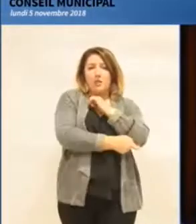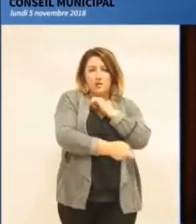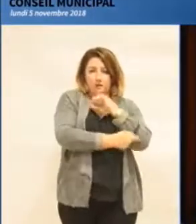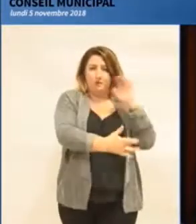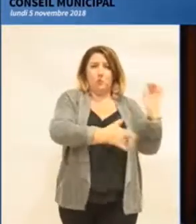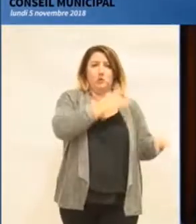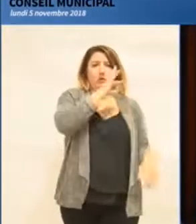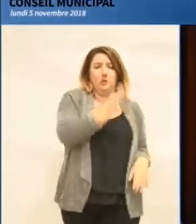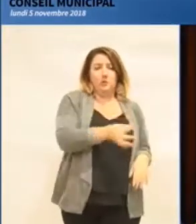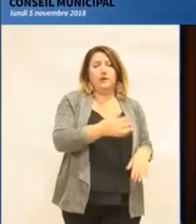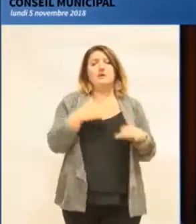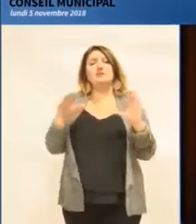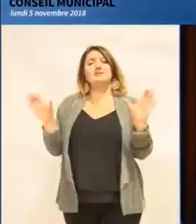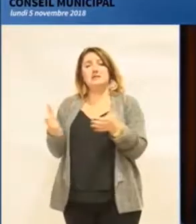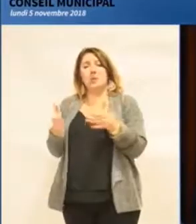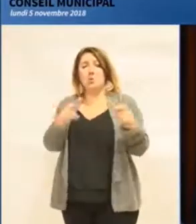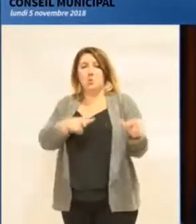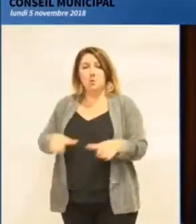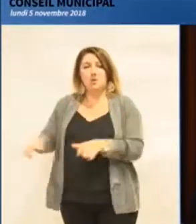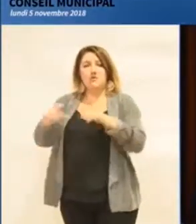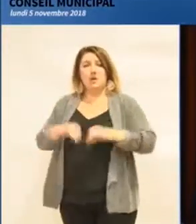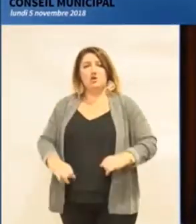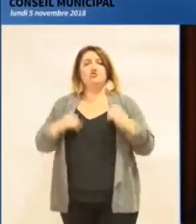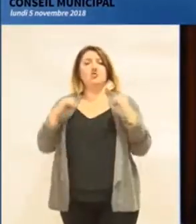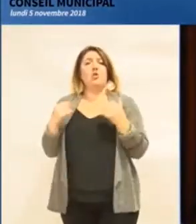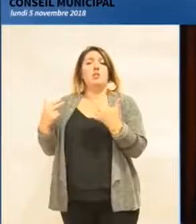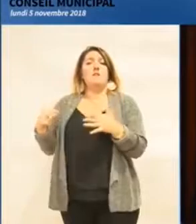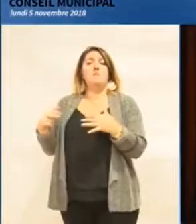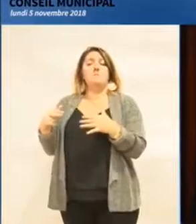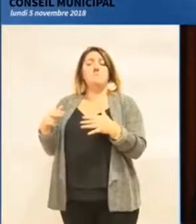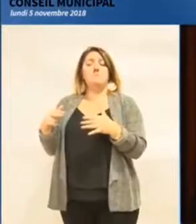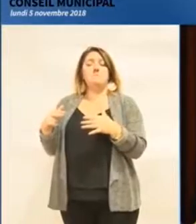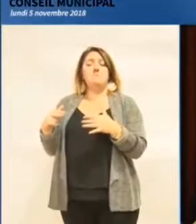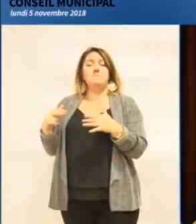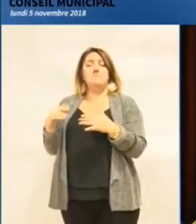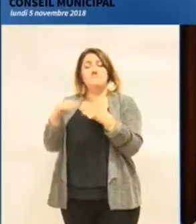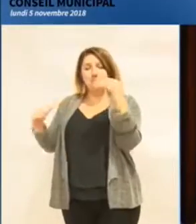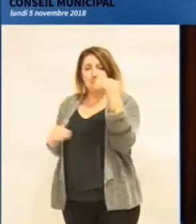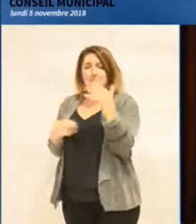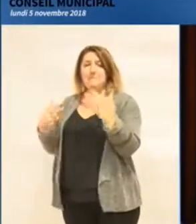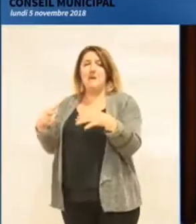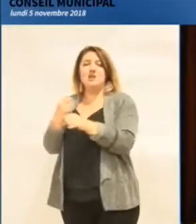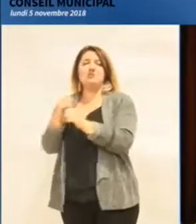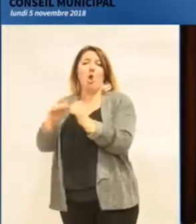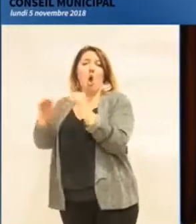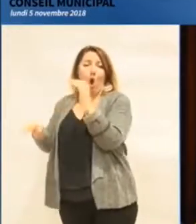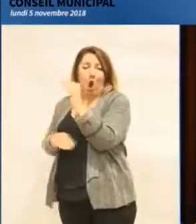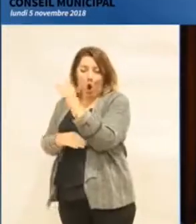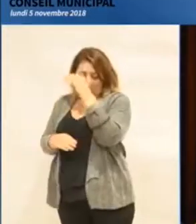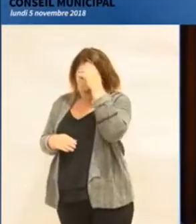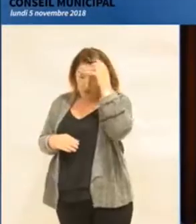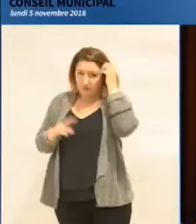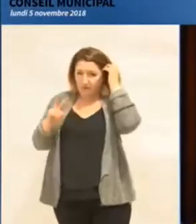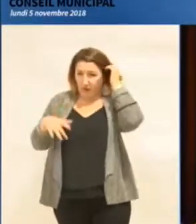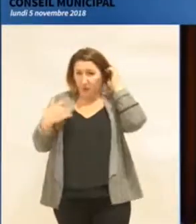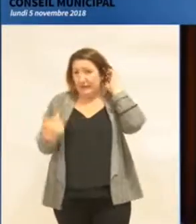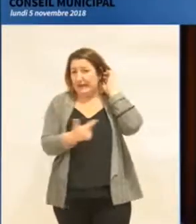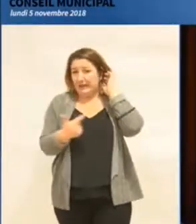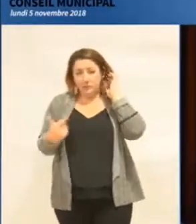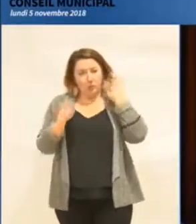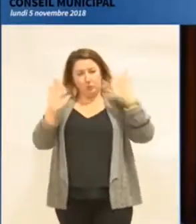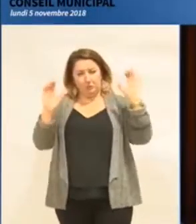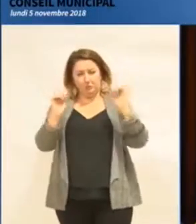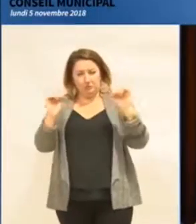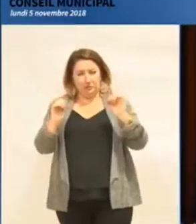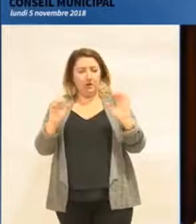place d'une cellule de veille jeunes majeurs, après ce que je viens de dire entre autres, elle est aussi très utile. L'utilité de ces actions n'est pas en cause,